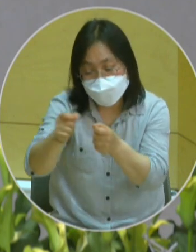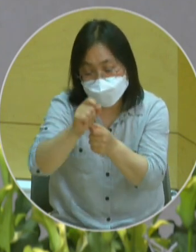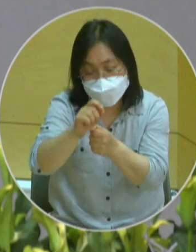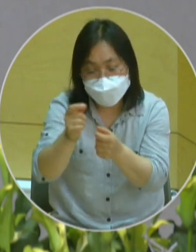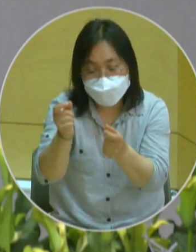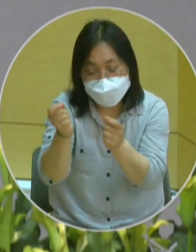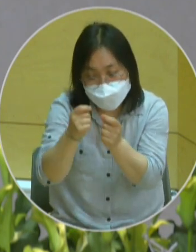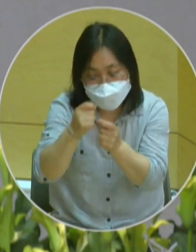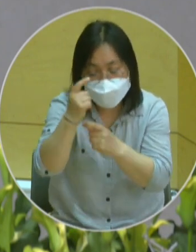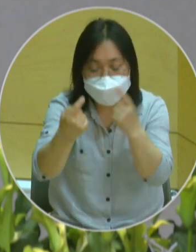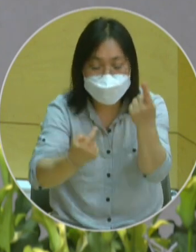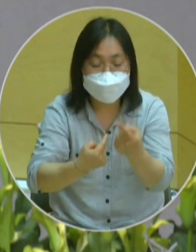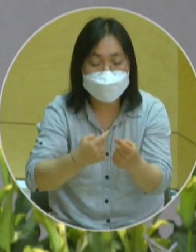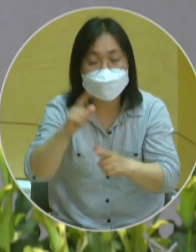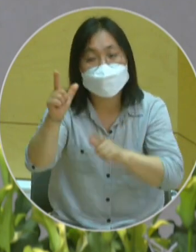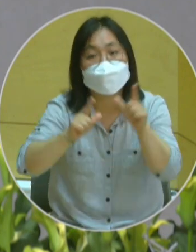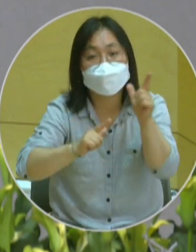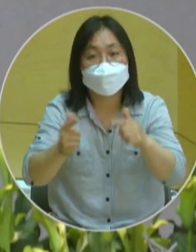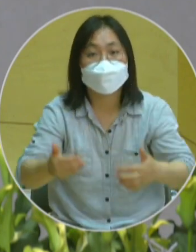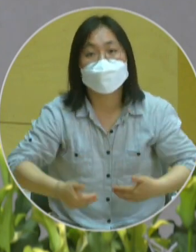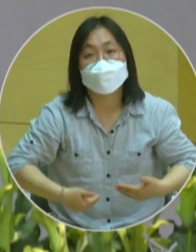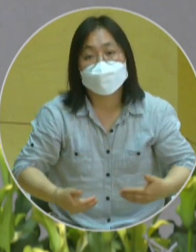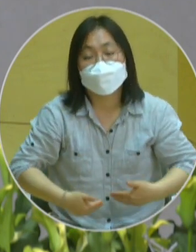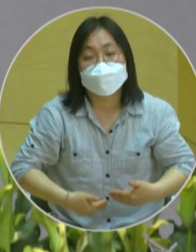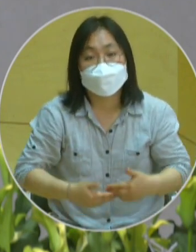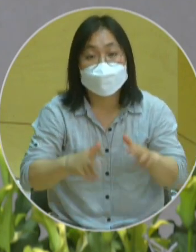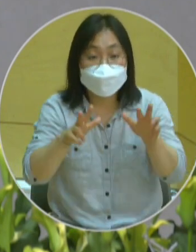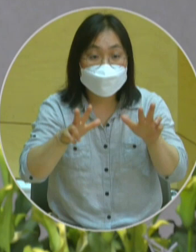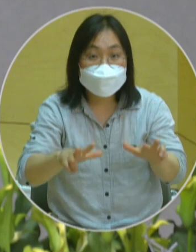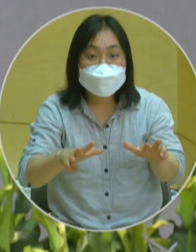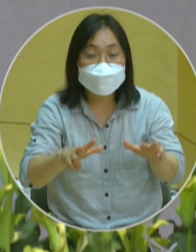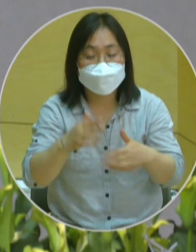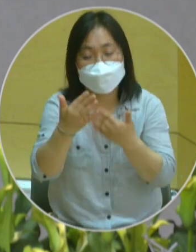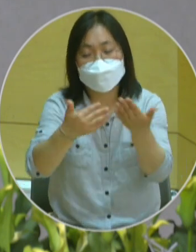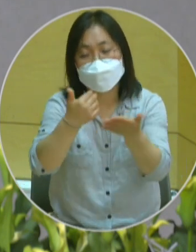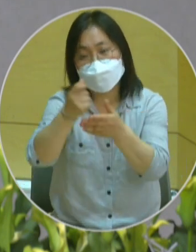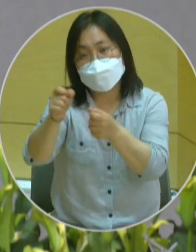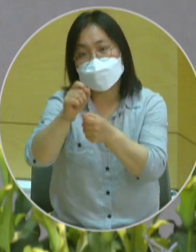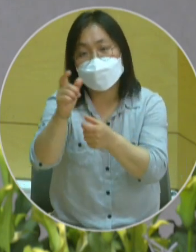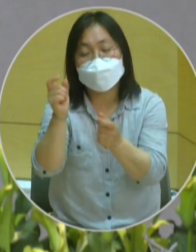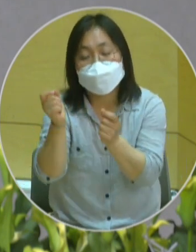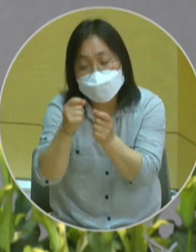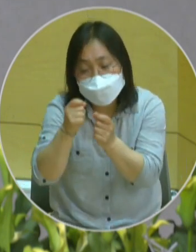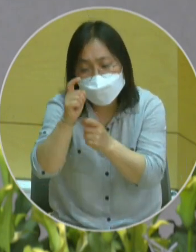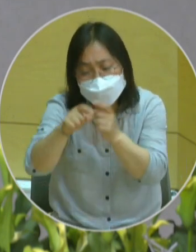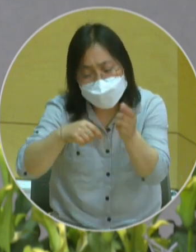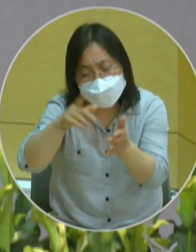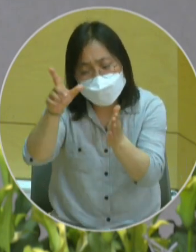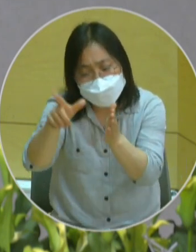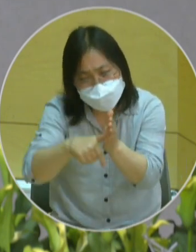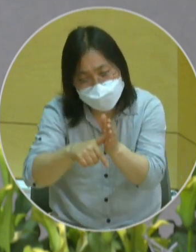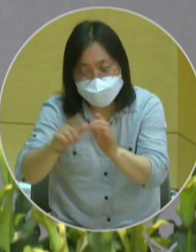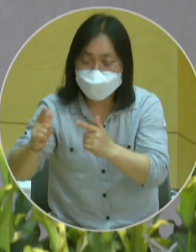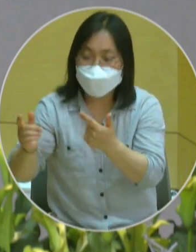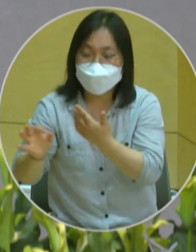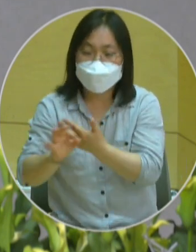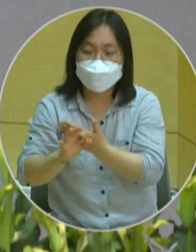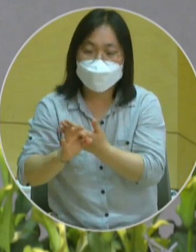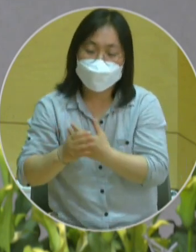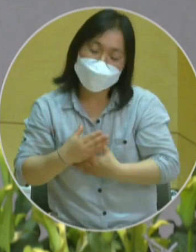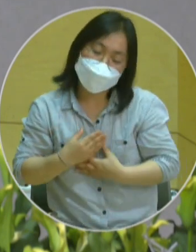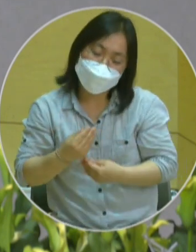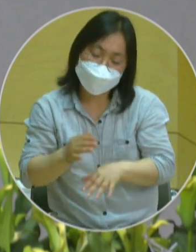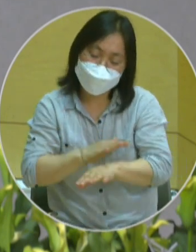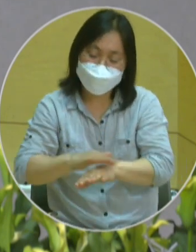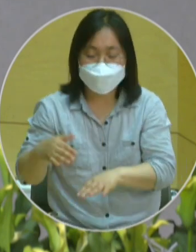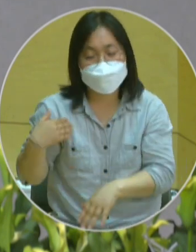나가는 자세가 참 중요합니다. 그런데 문제는 지금이 하나님께 더 가까이 나갈 때인지 아니면 편하든지 그